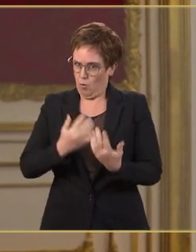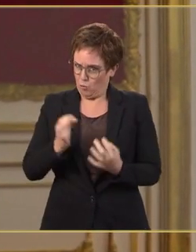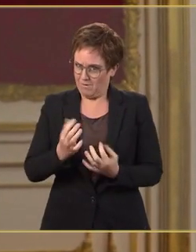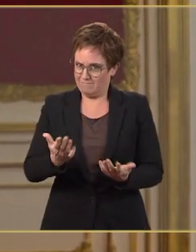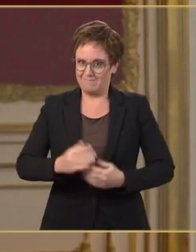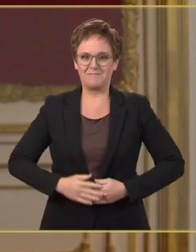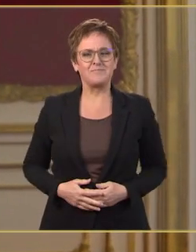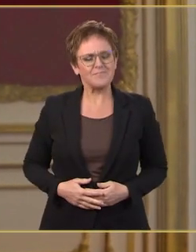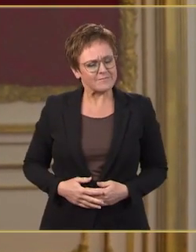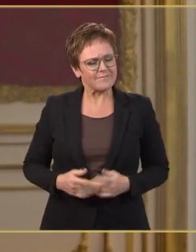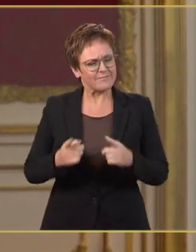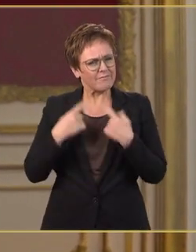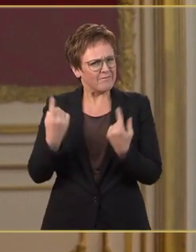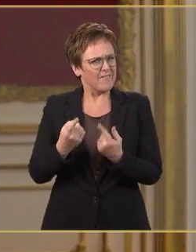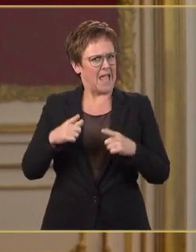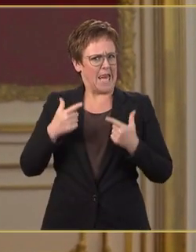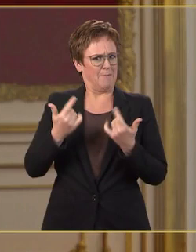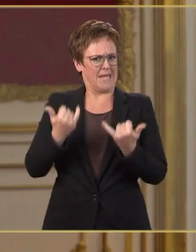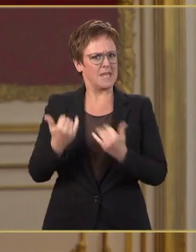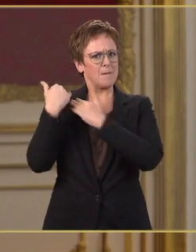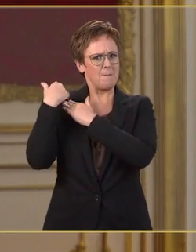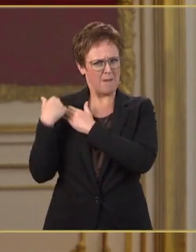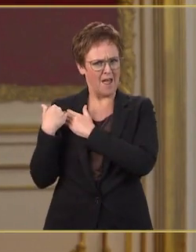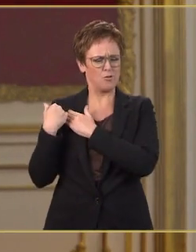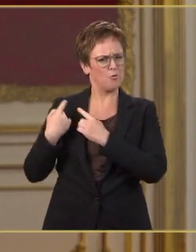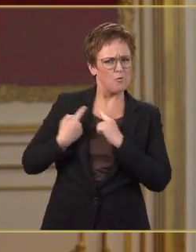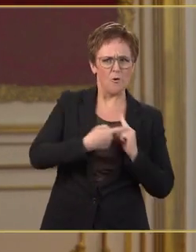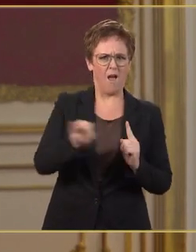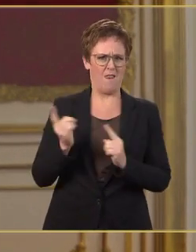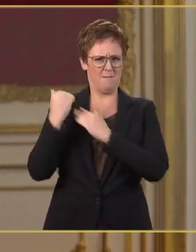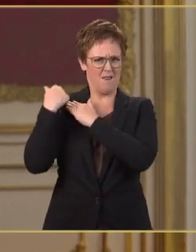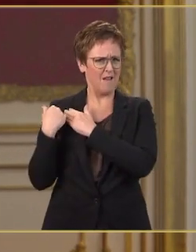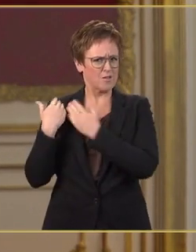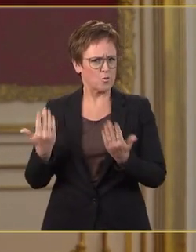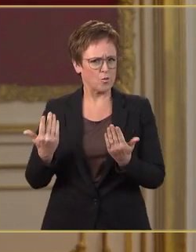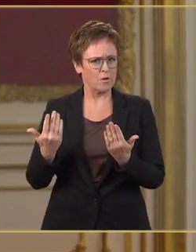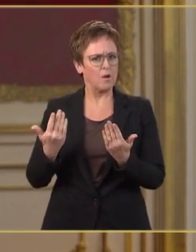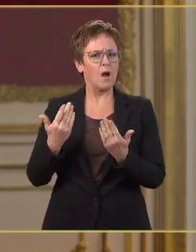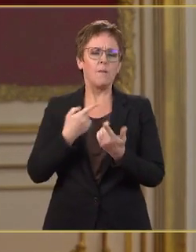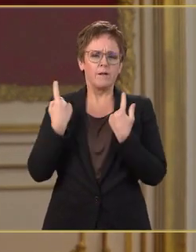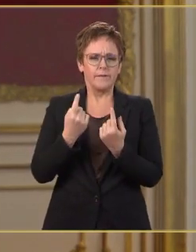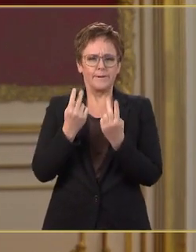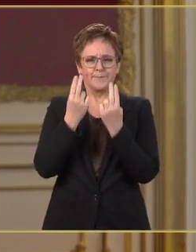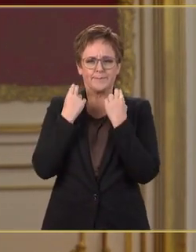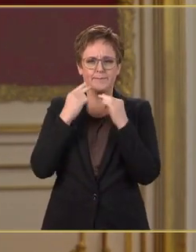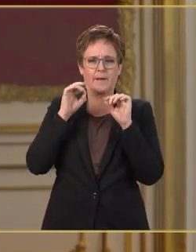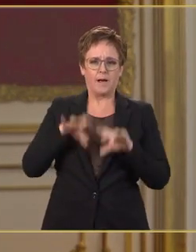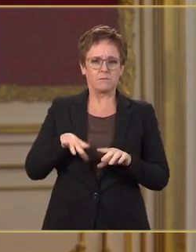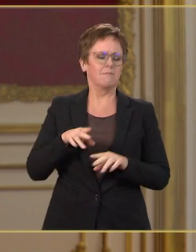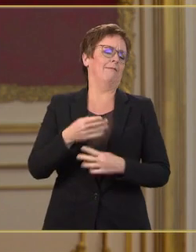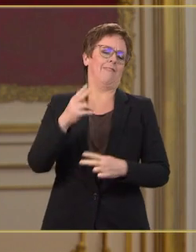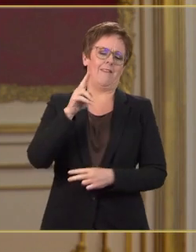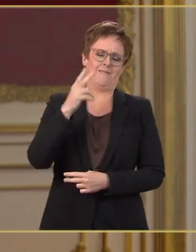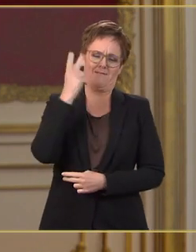nerven es ist eine belastung für uns alle aber werden wir uns davon unterkriegen lassen nein